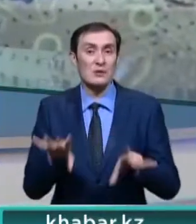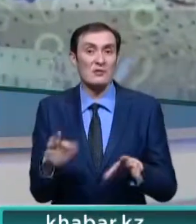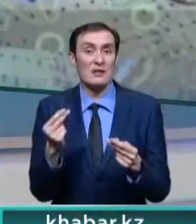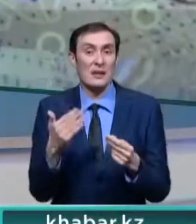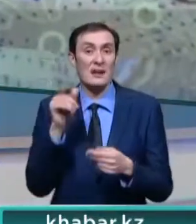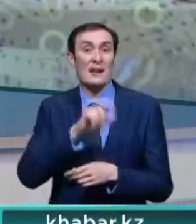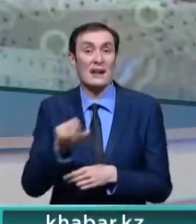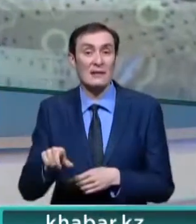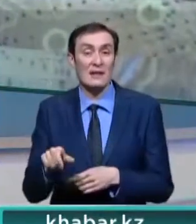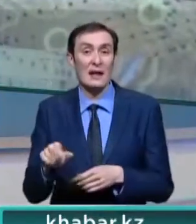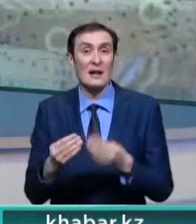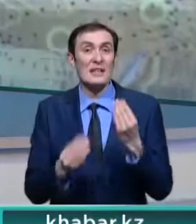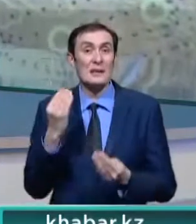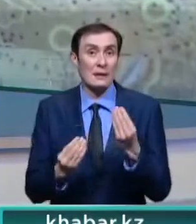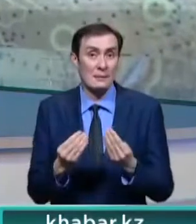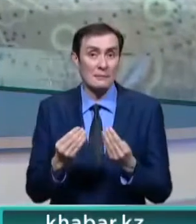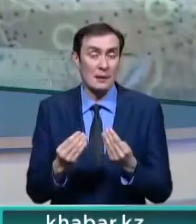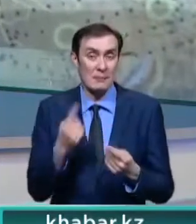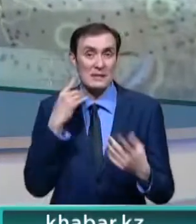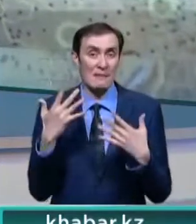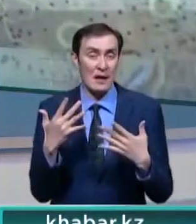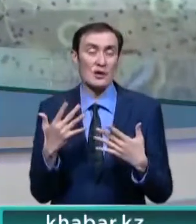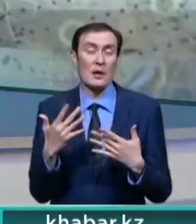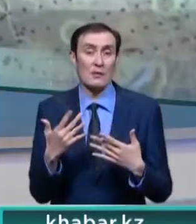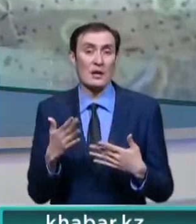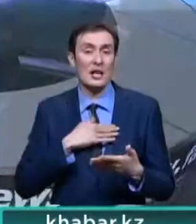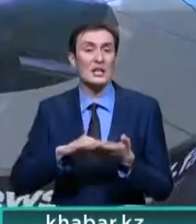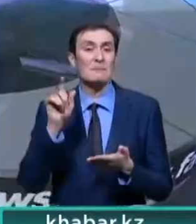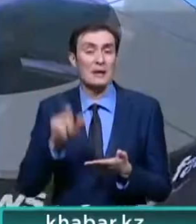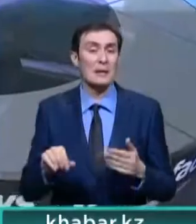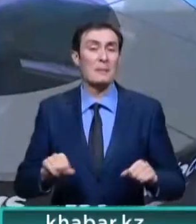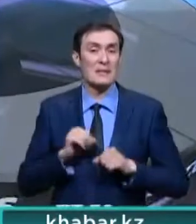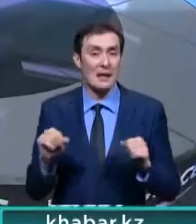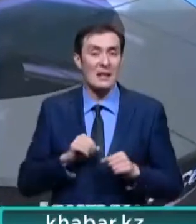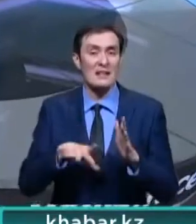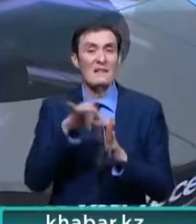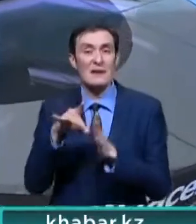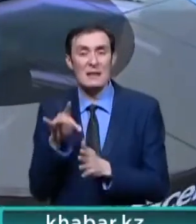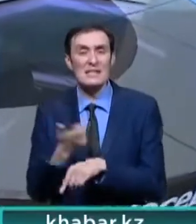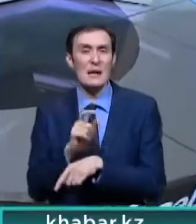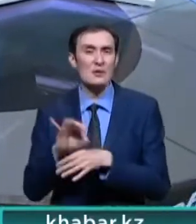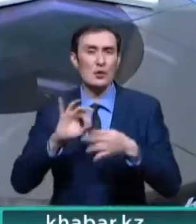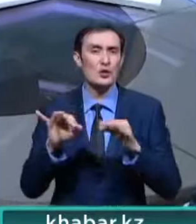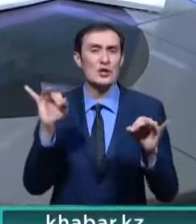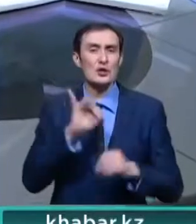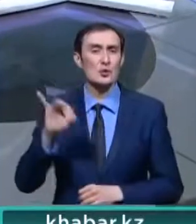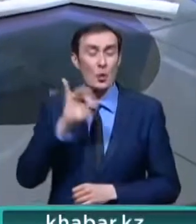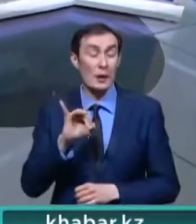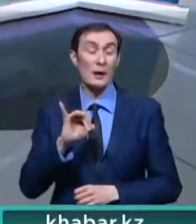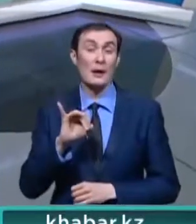клиентов на ставки представляешь татьяна ковалева постаралась выбрать самые злободневные истории